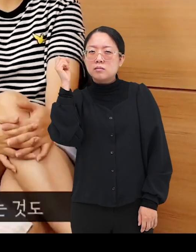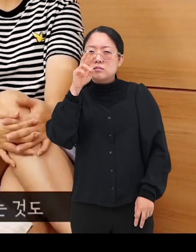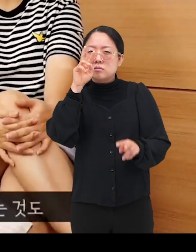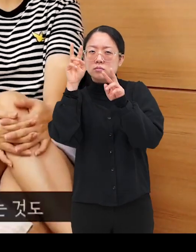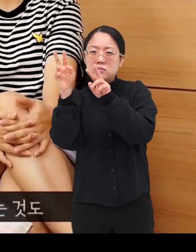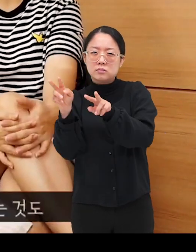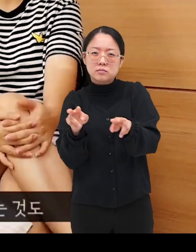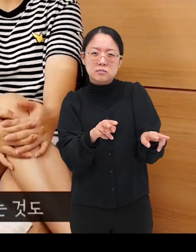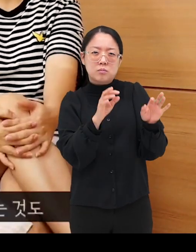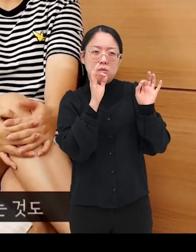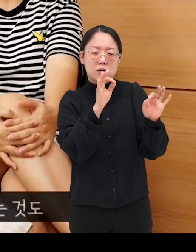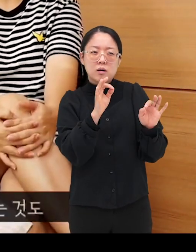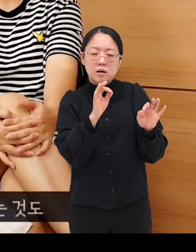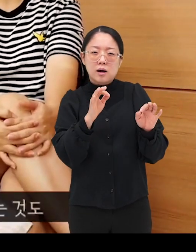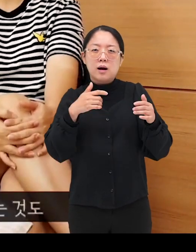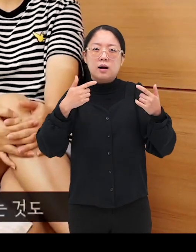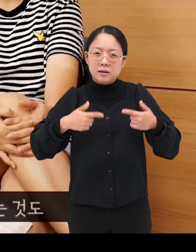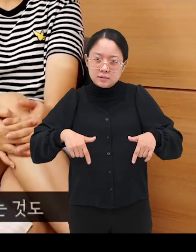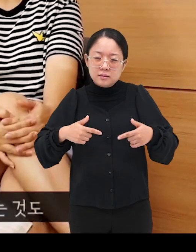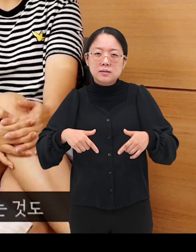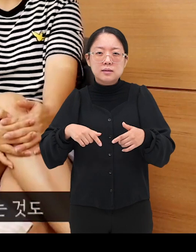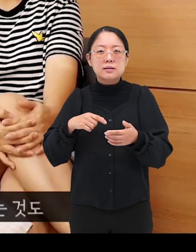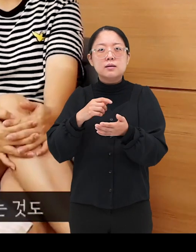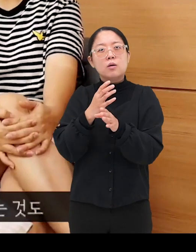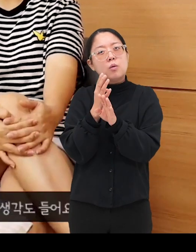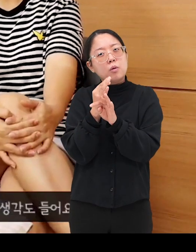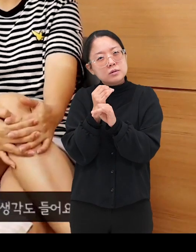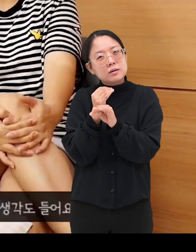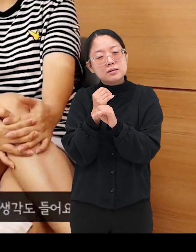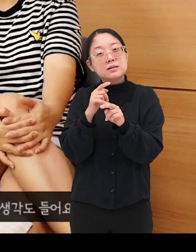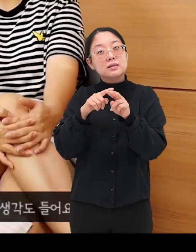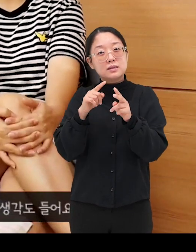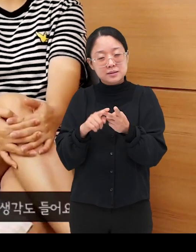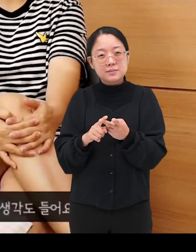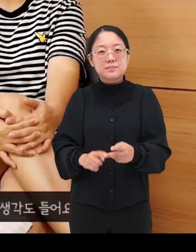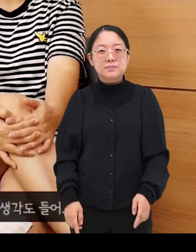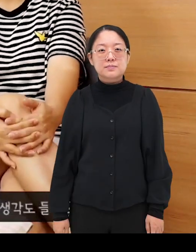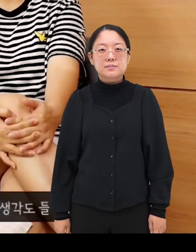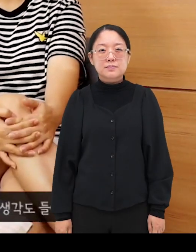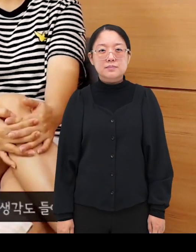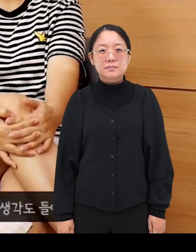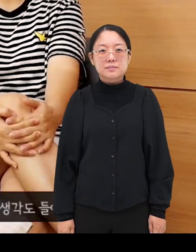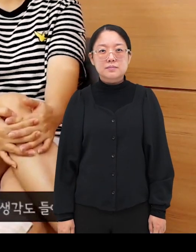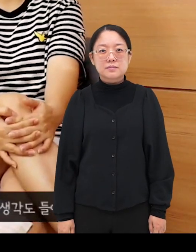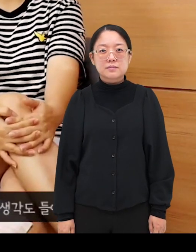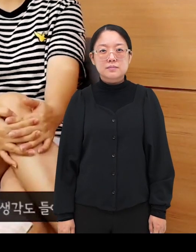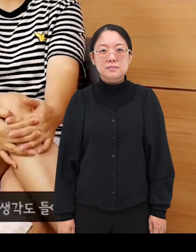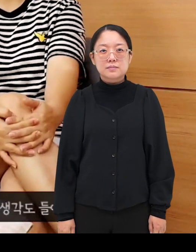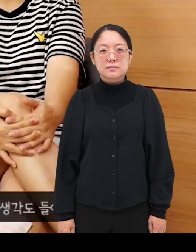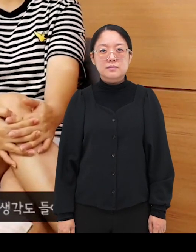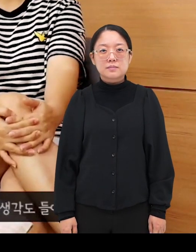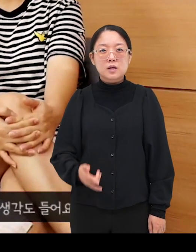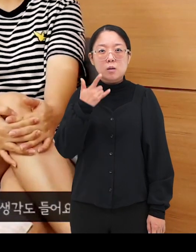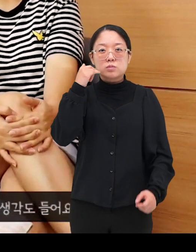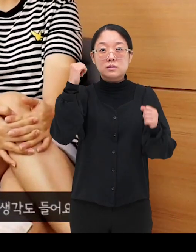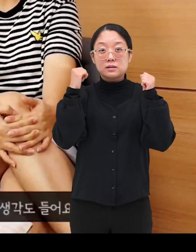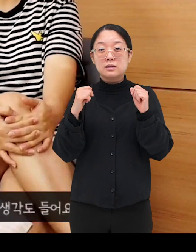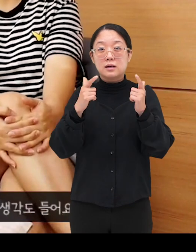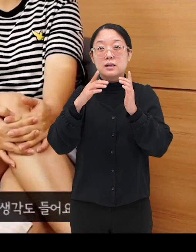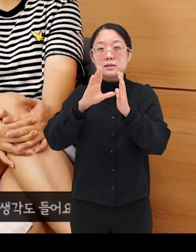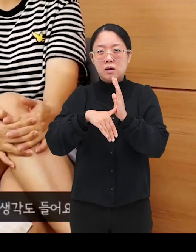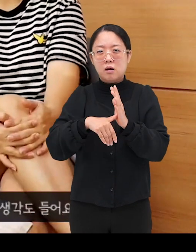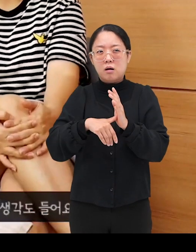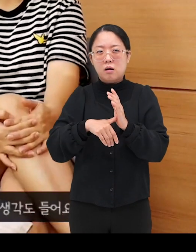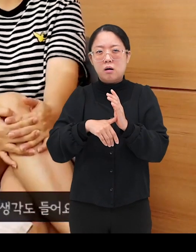부모님 모습도 좀 보려고 하는 것도 나중에 언젠가는 부모님이 안 계실 때 좀 더 그게 좀 덜